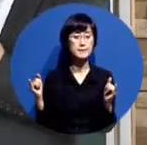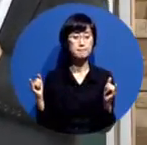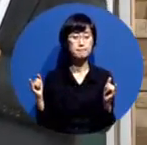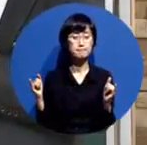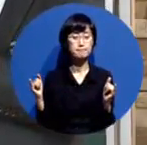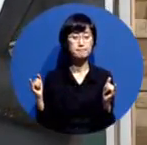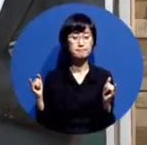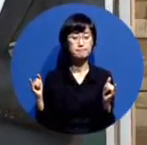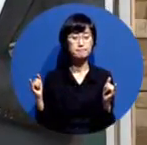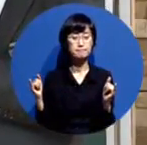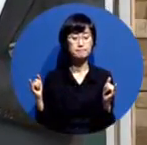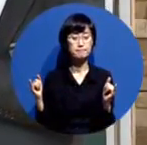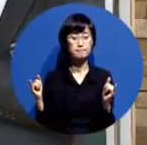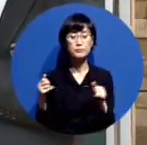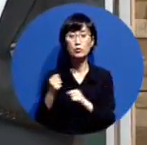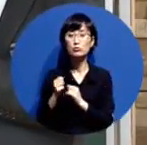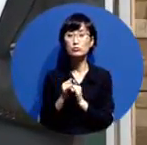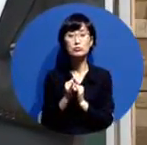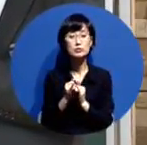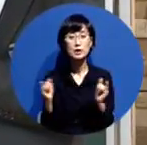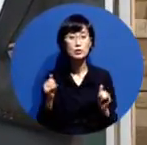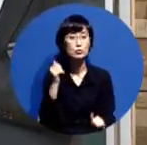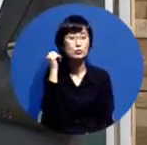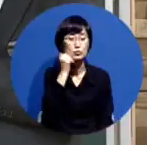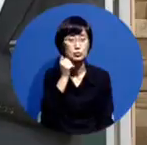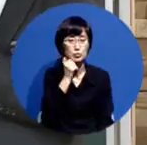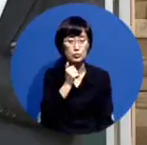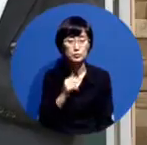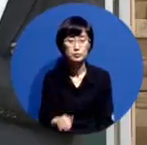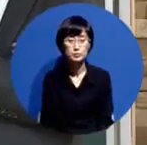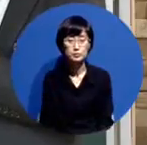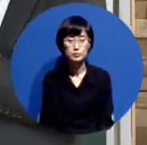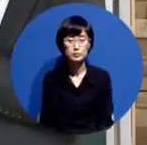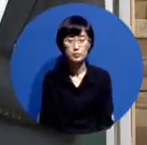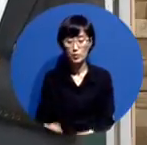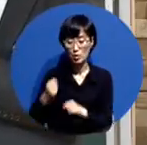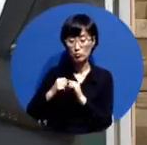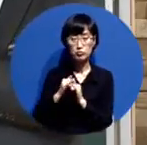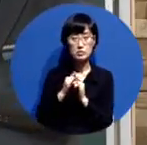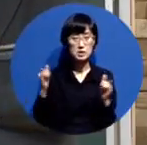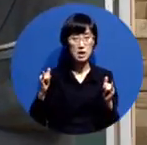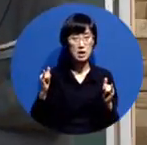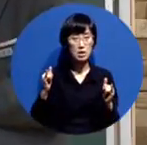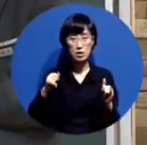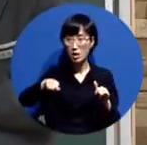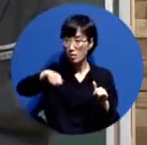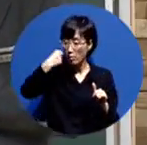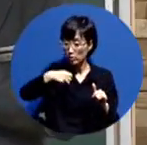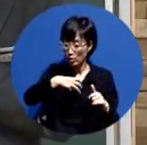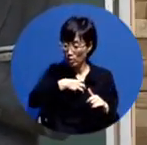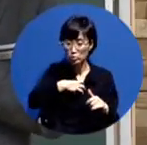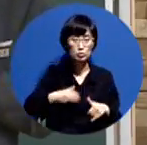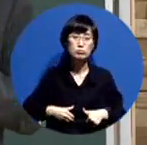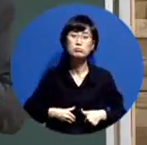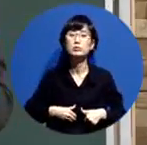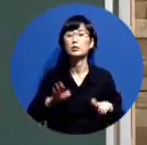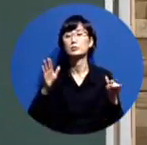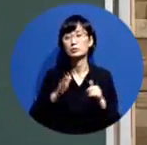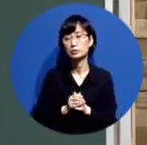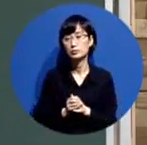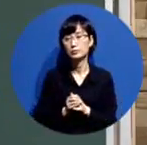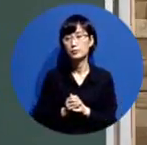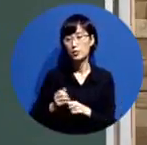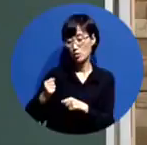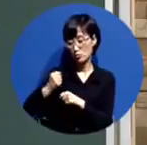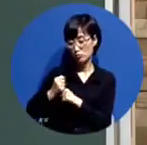책임지는사람누구지요 精兵他那个谁来负责呢 군사는먹는거걱정안해도됩니다 这些当兵的不用担心吃什么 군인은입